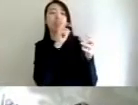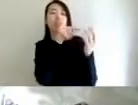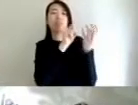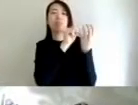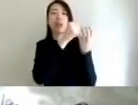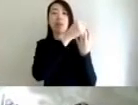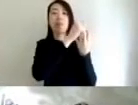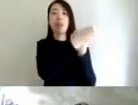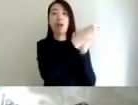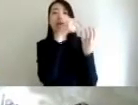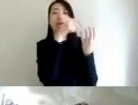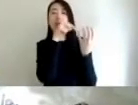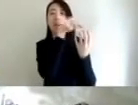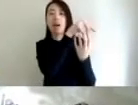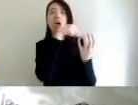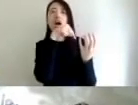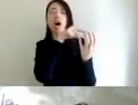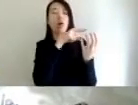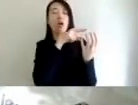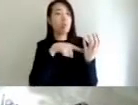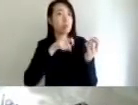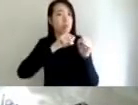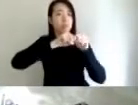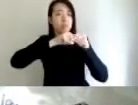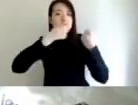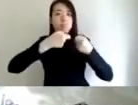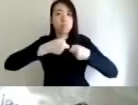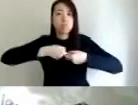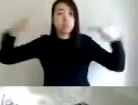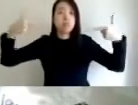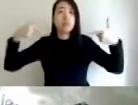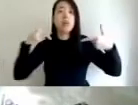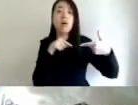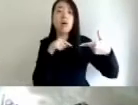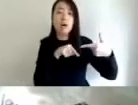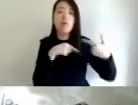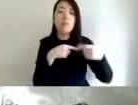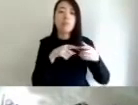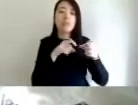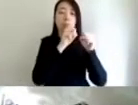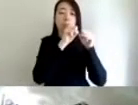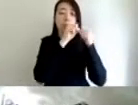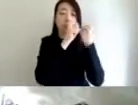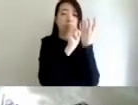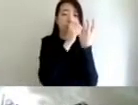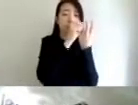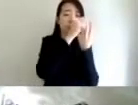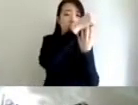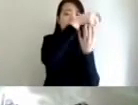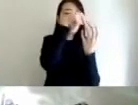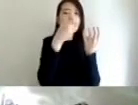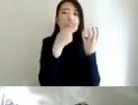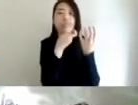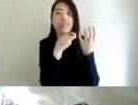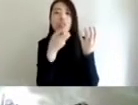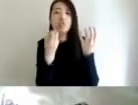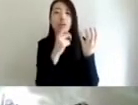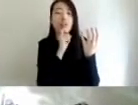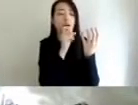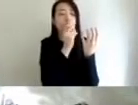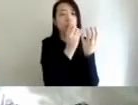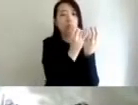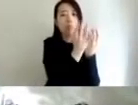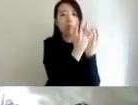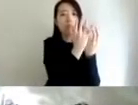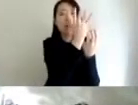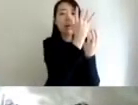佢哋严重腐烂啦。咁而喺一啲伤口附近去生嘅一啲枝条咧，佢